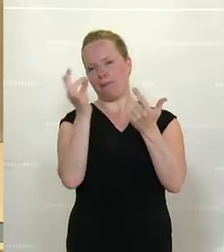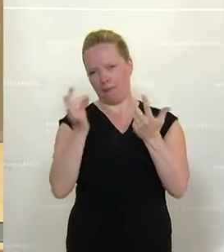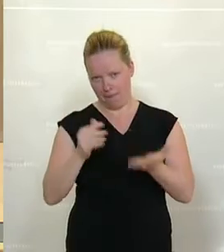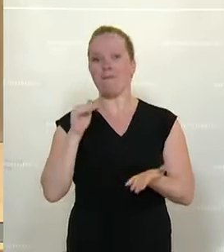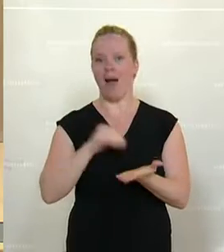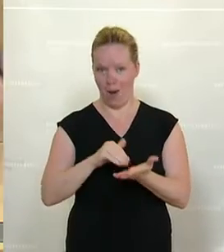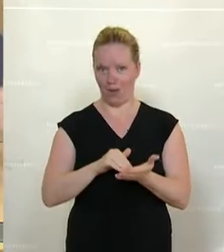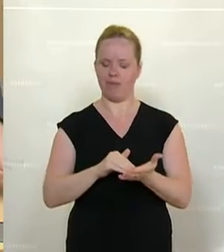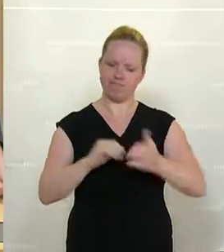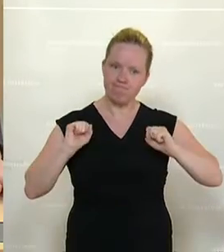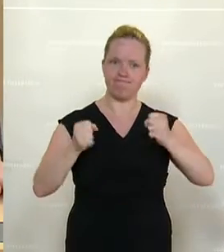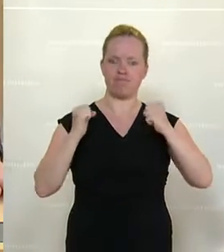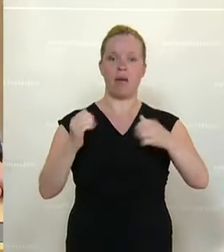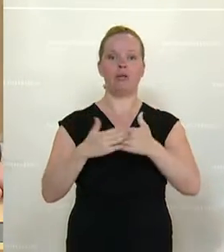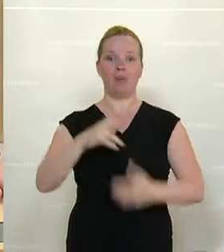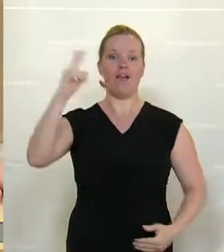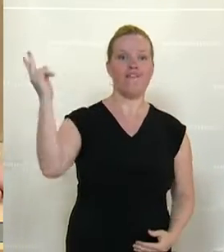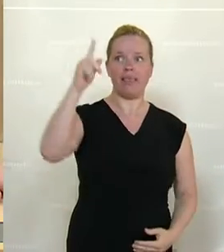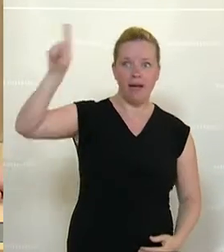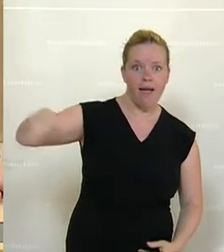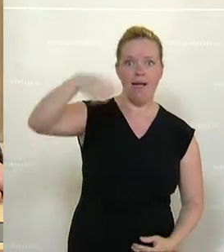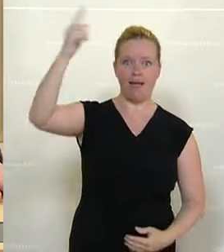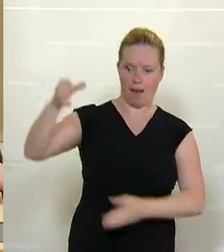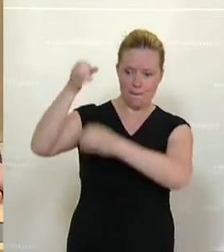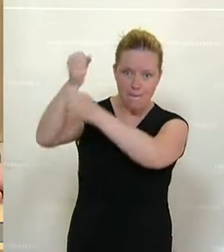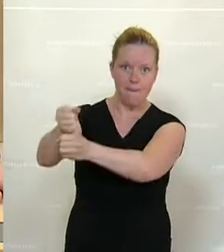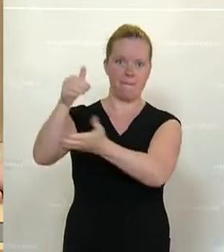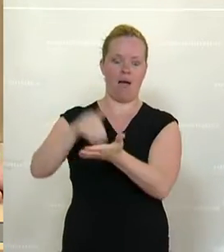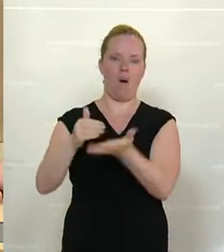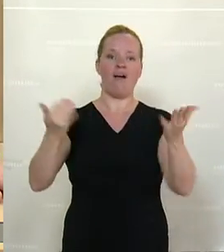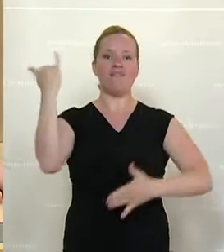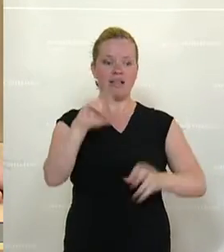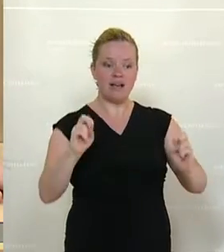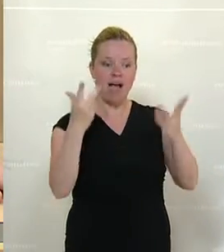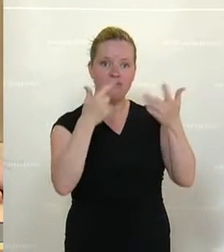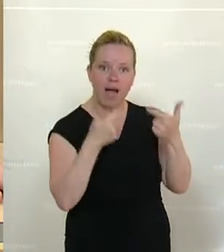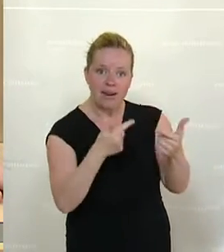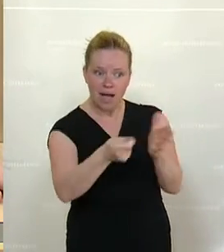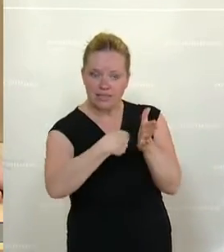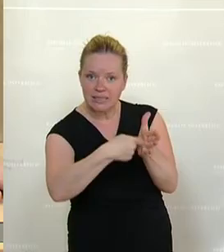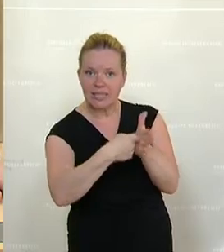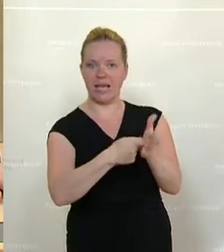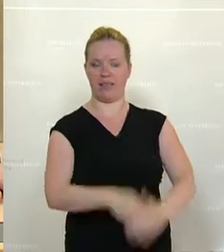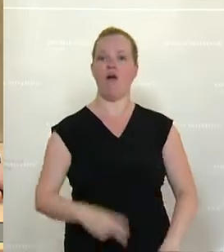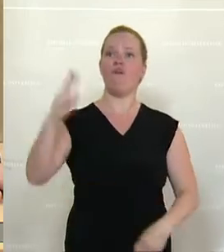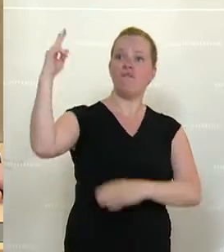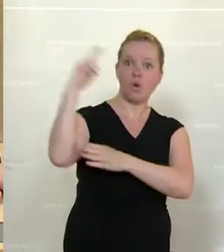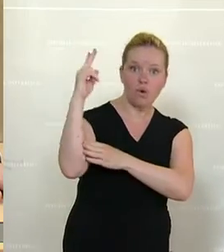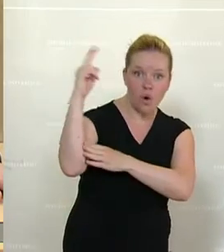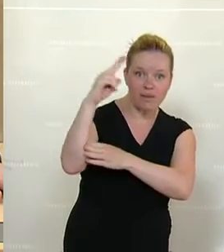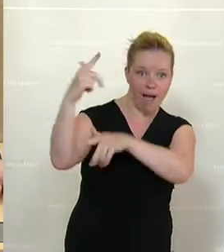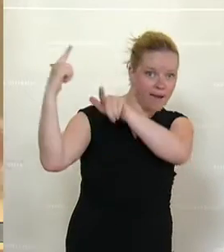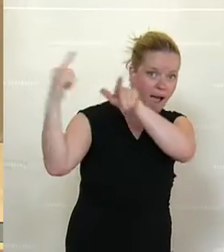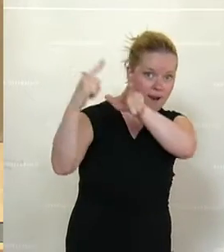wird. Wir werden Windräder aufstellen. Wir werden unsere Wasserkraftanlagen sanieren. Wir werden Photovoltaikanlagen auf unsere Dächer